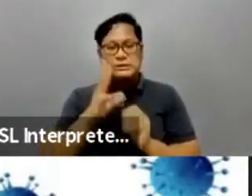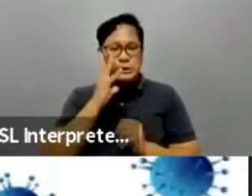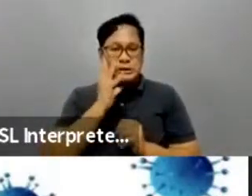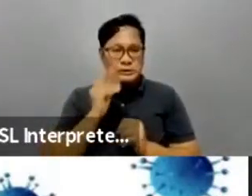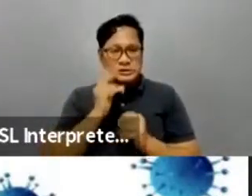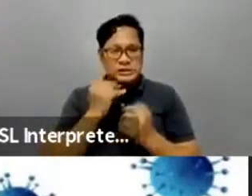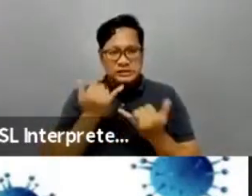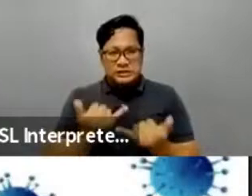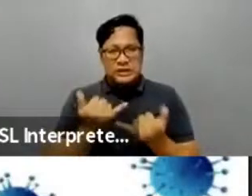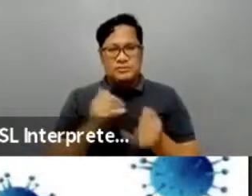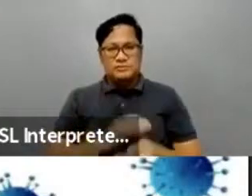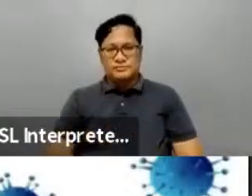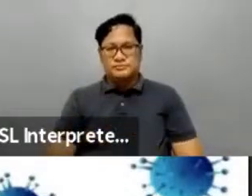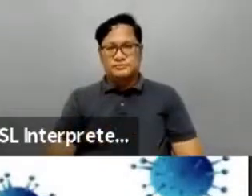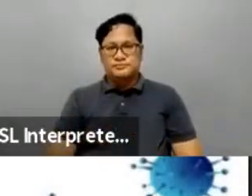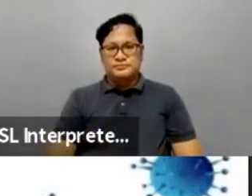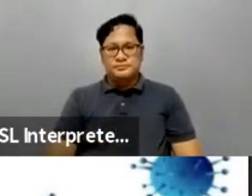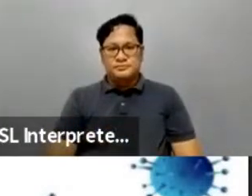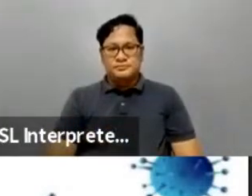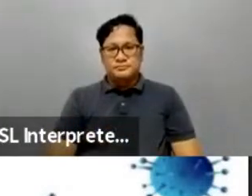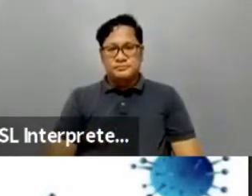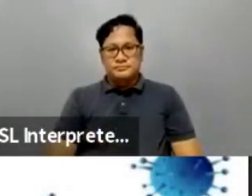natin ngayon. Next, please.